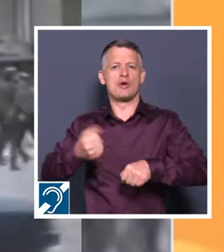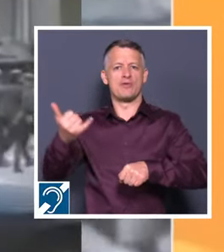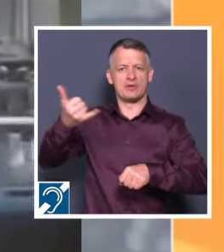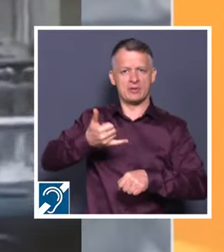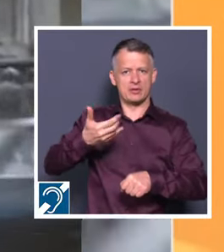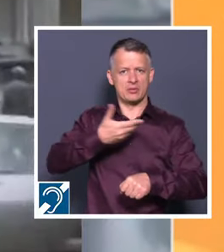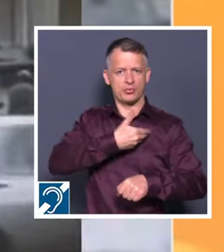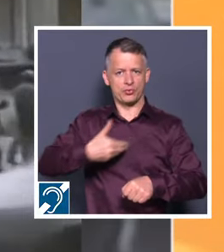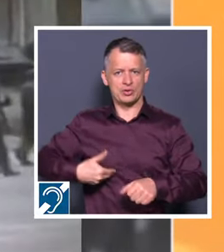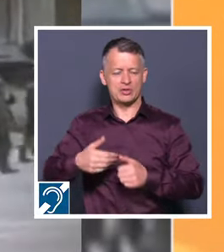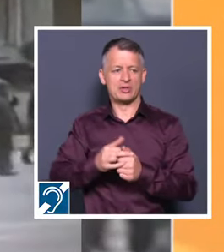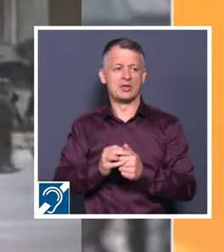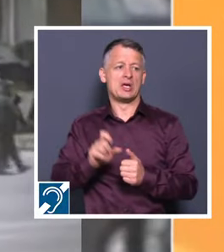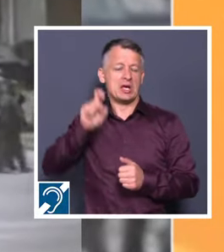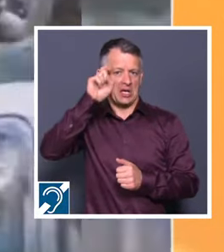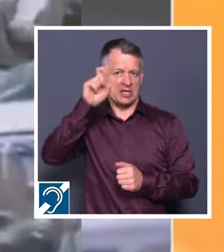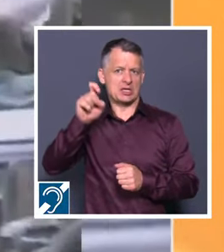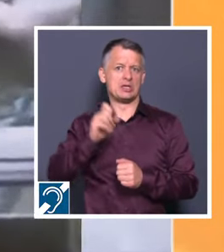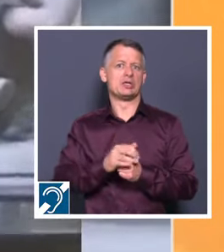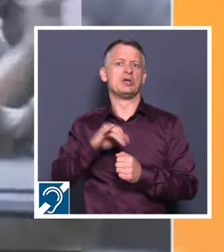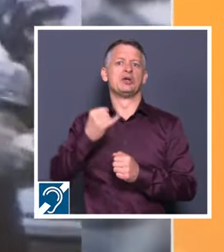decât în justiția,